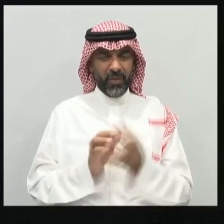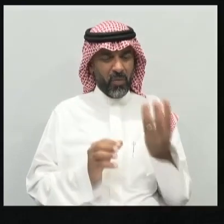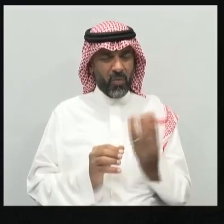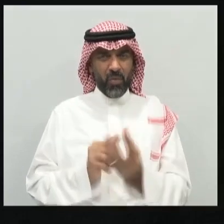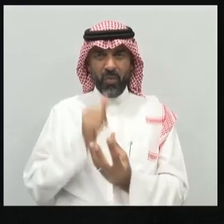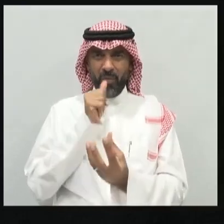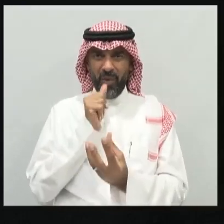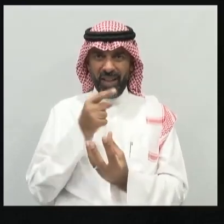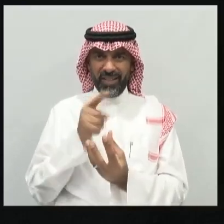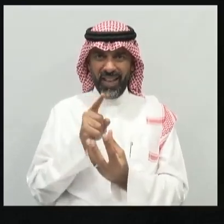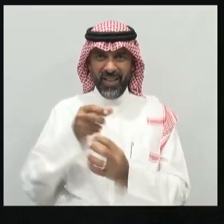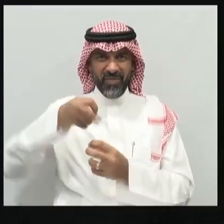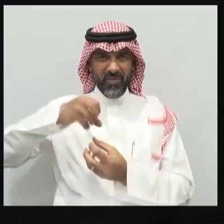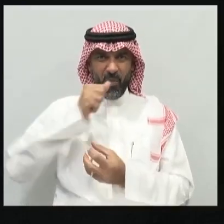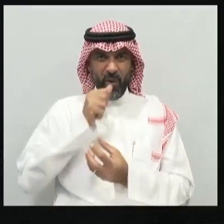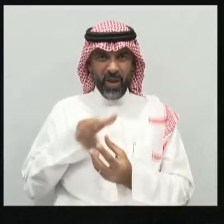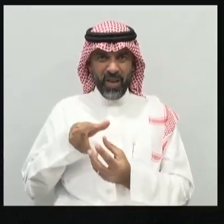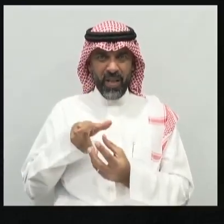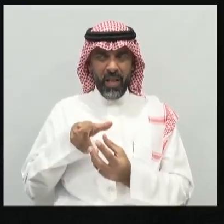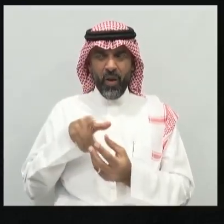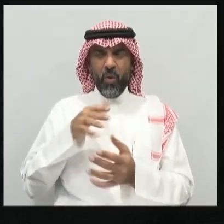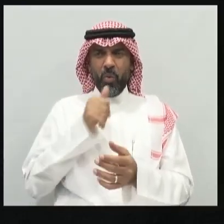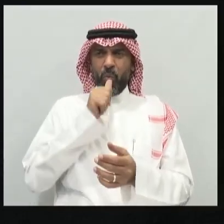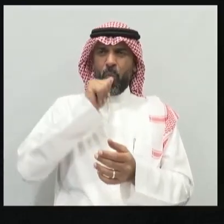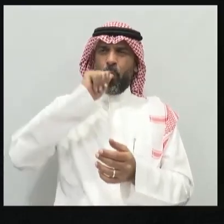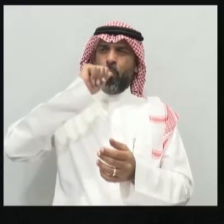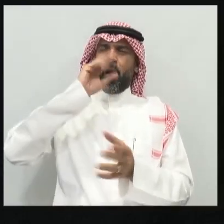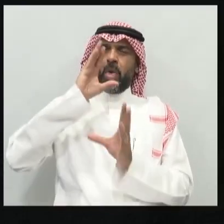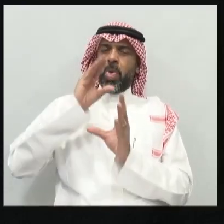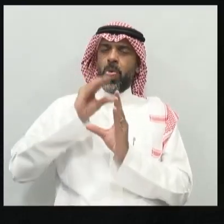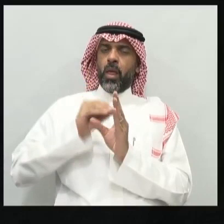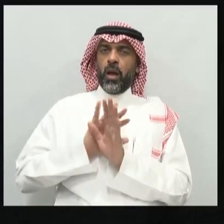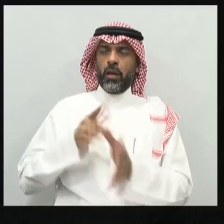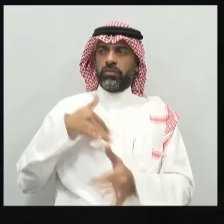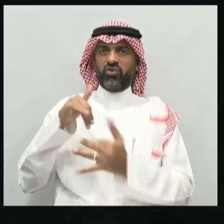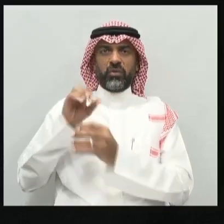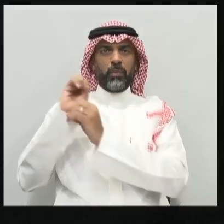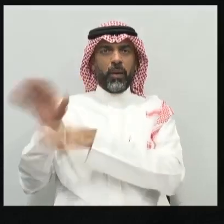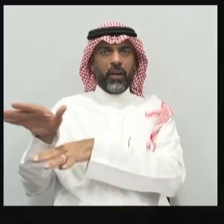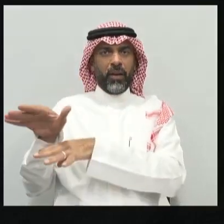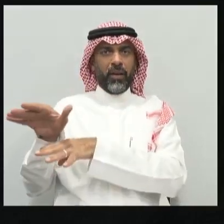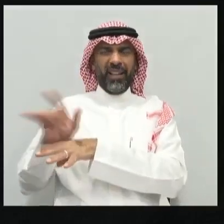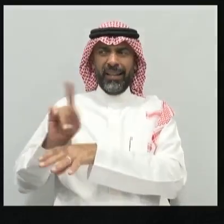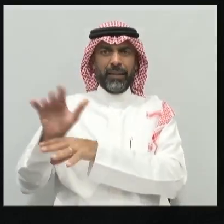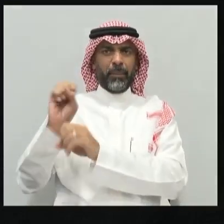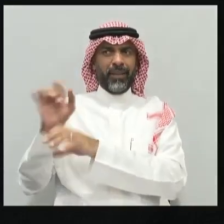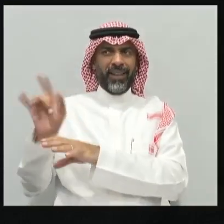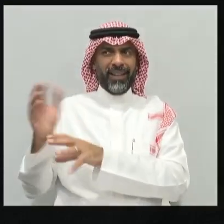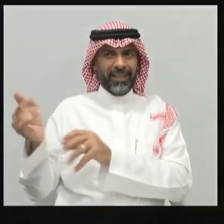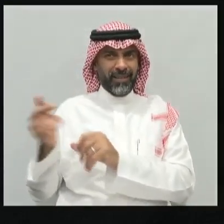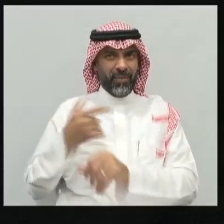مويه طيب القوارير هذه المويه كيف بنخلص منها بالعاده